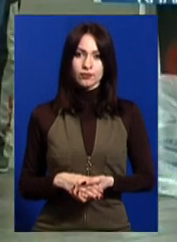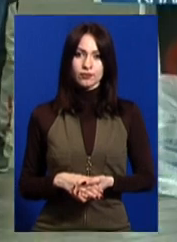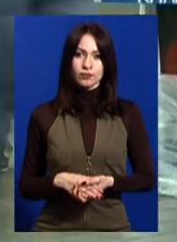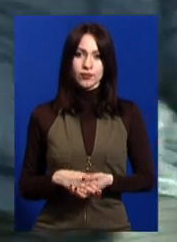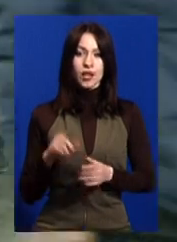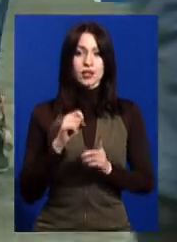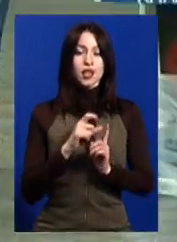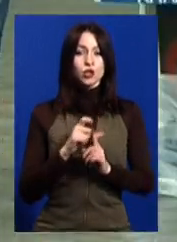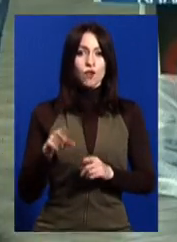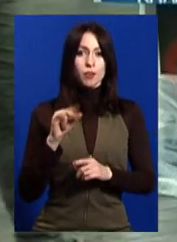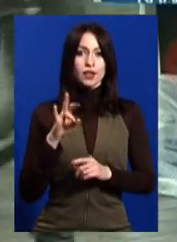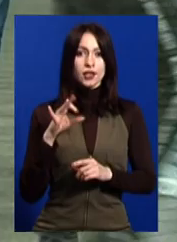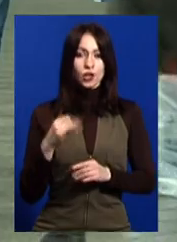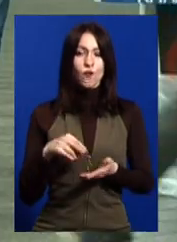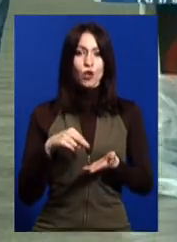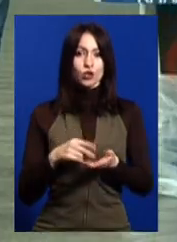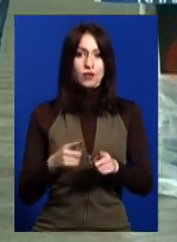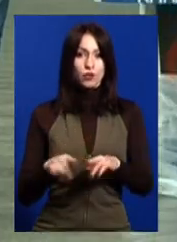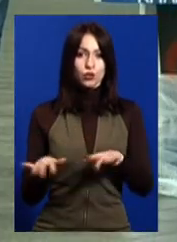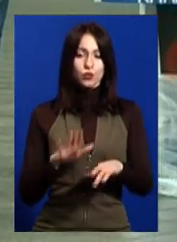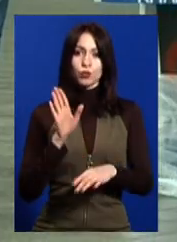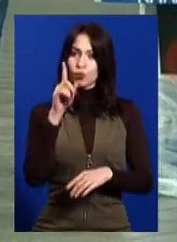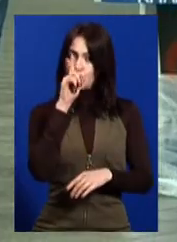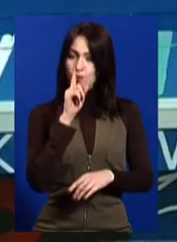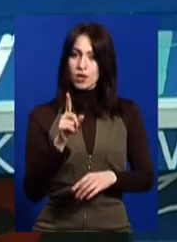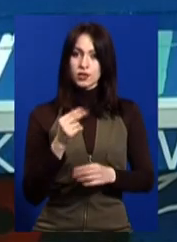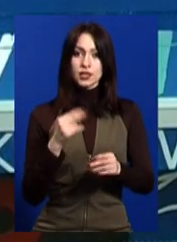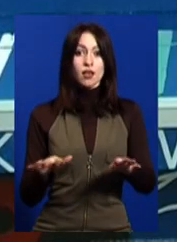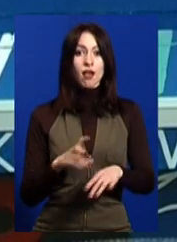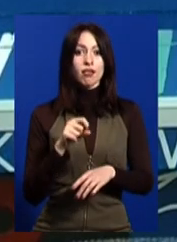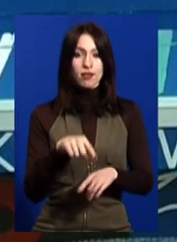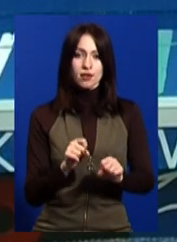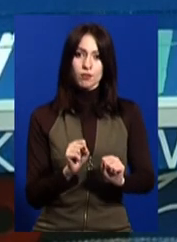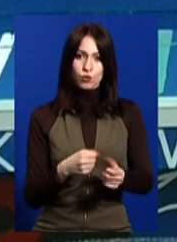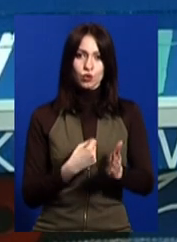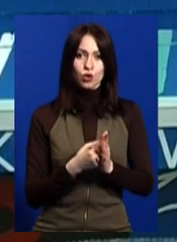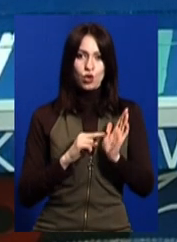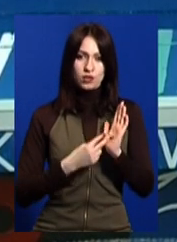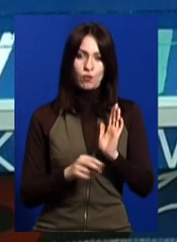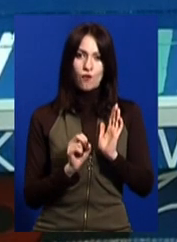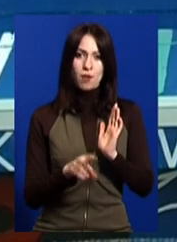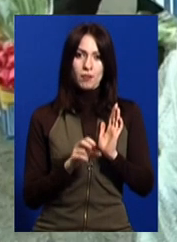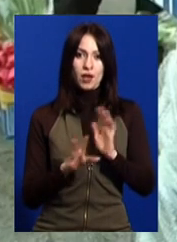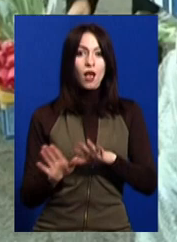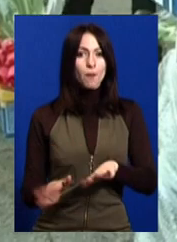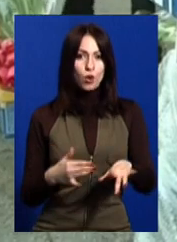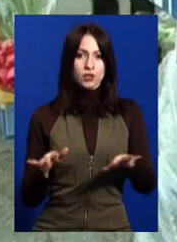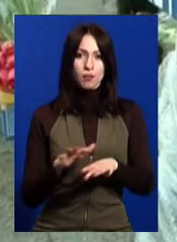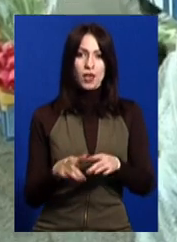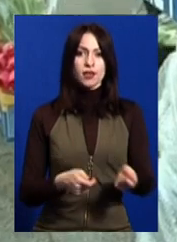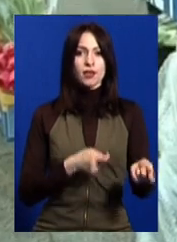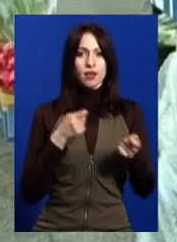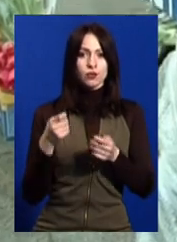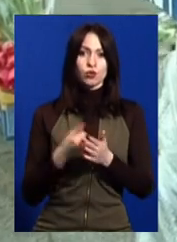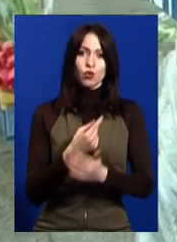За словами Данилової, стоятимуть ці інструменти місяць. Зіграти на них можна буде до 7 квітня. Після піаніно відвезуть